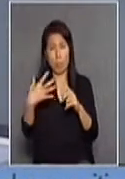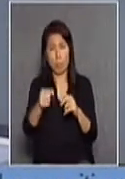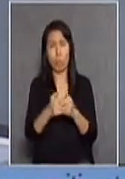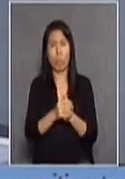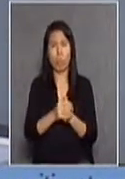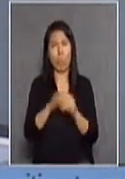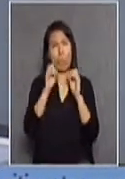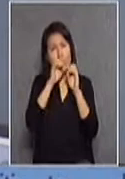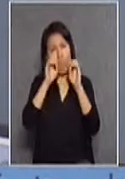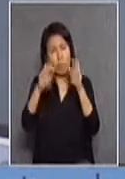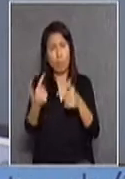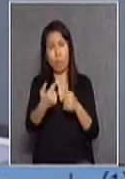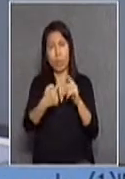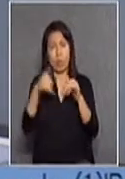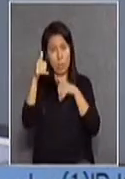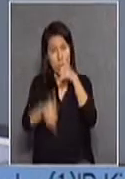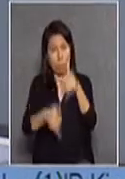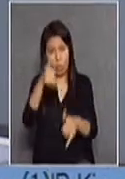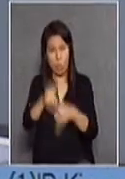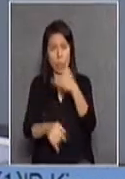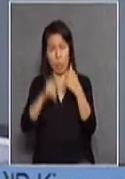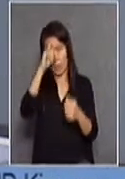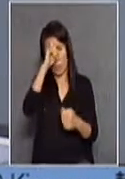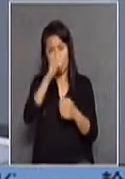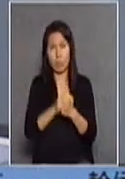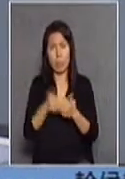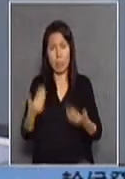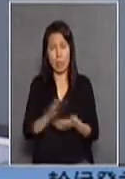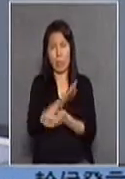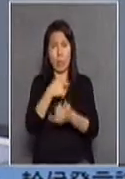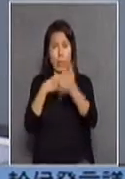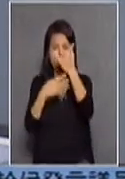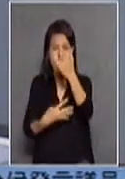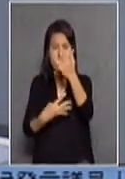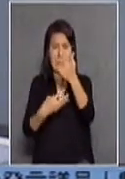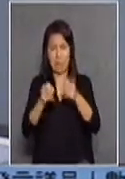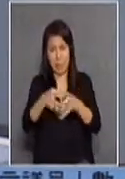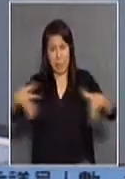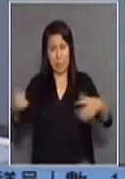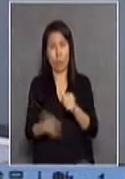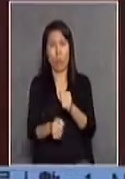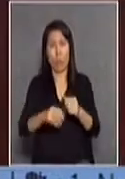我呼吁更加多人去。记住，今年六四，撑爆维园。